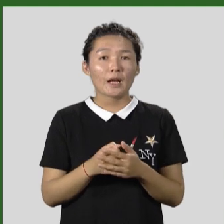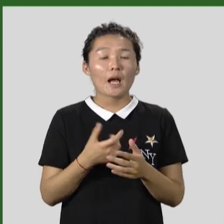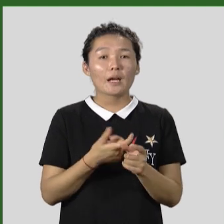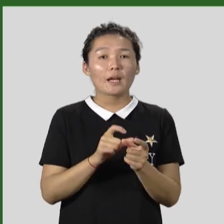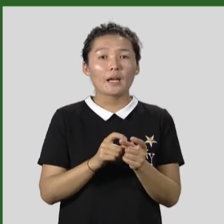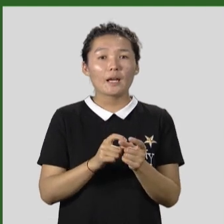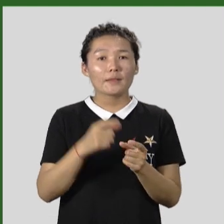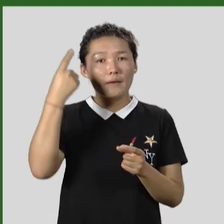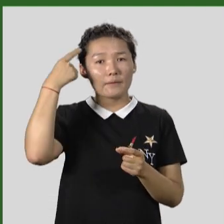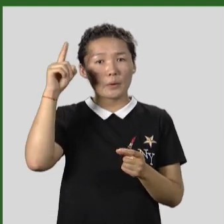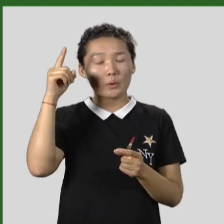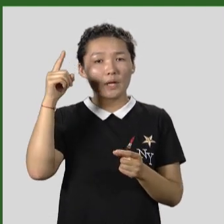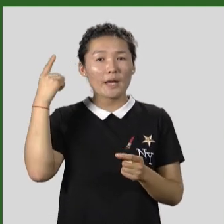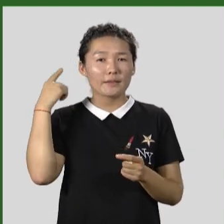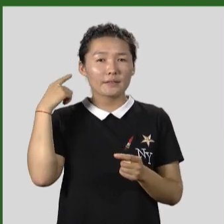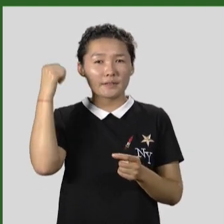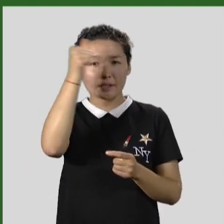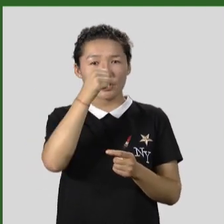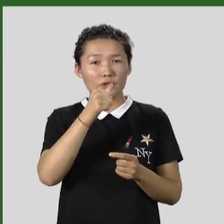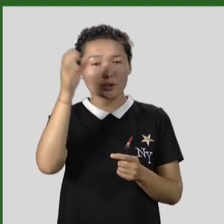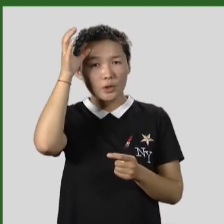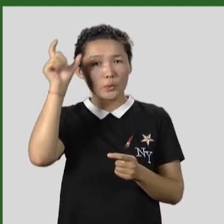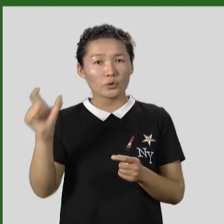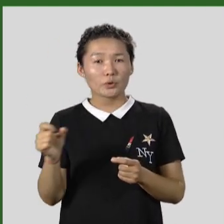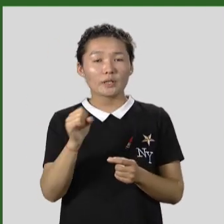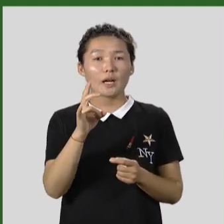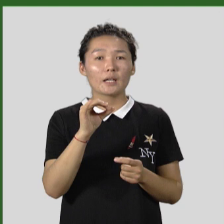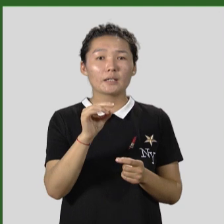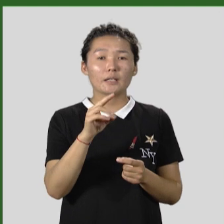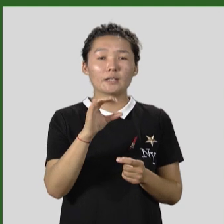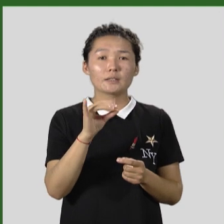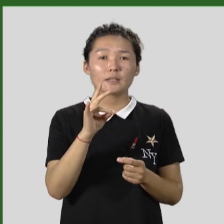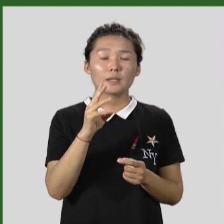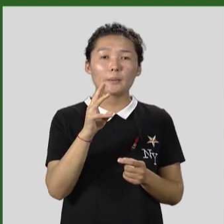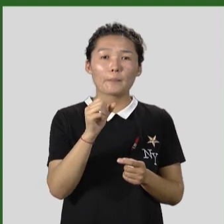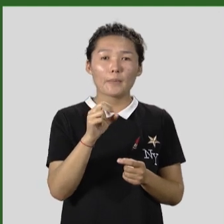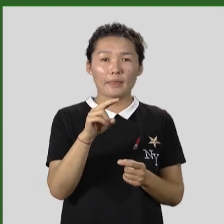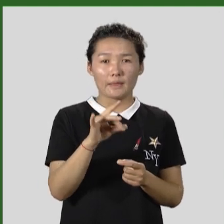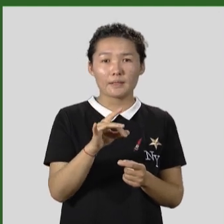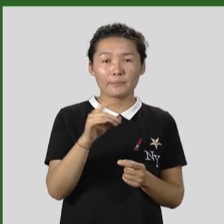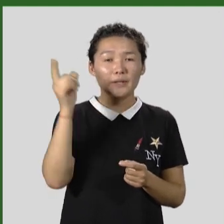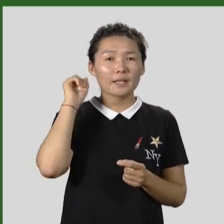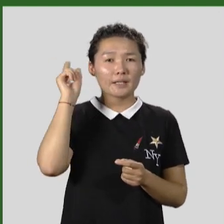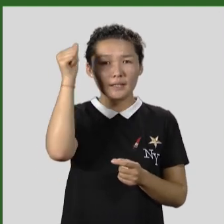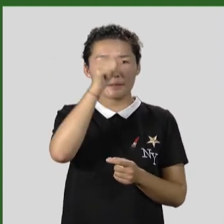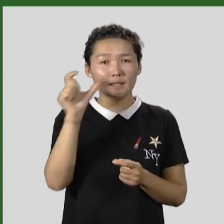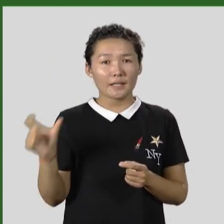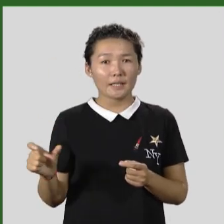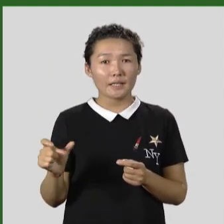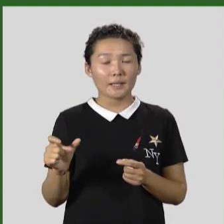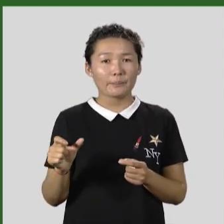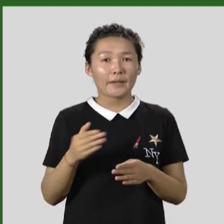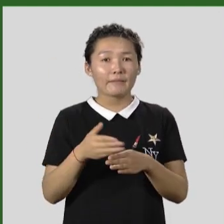эры древнегреческий ученый Анаксимандр. Древние греки выделяли три части света